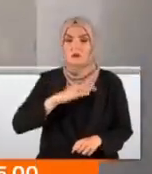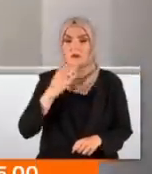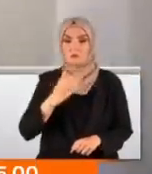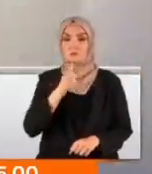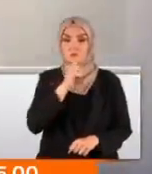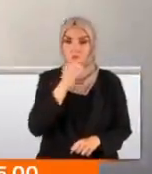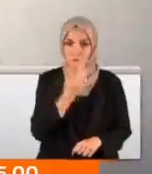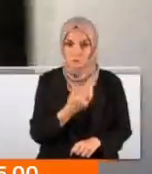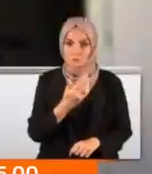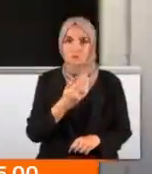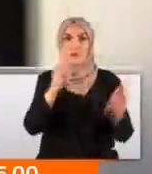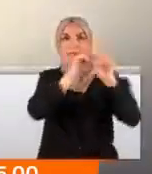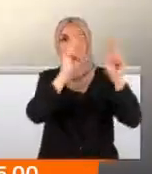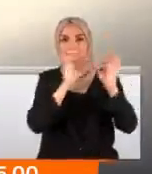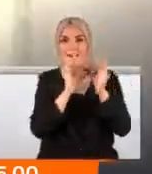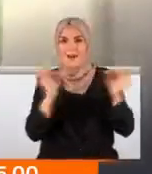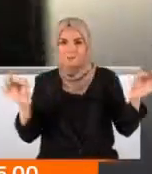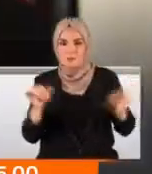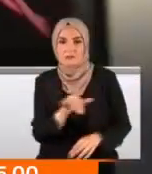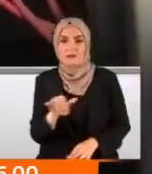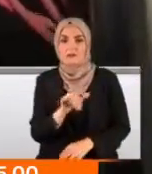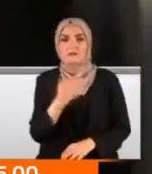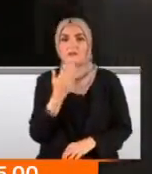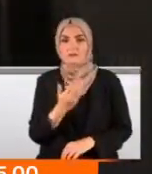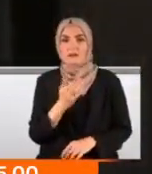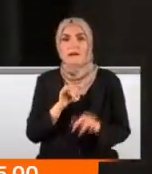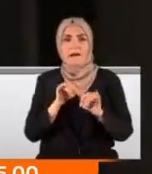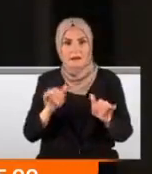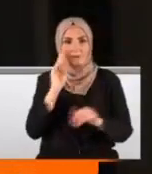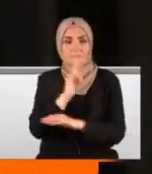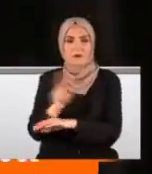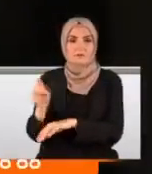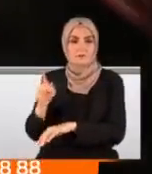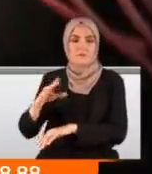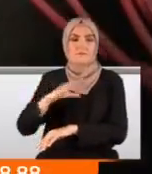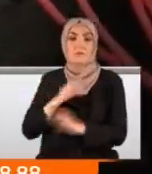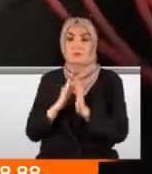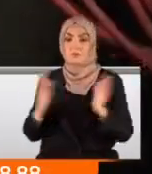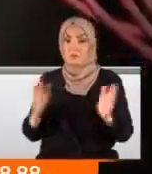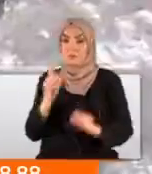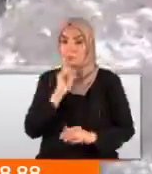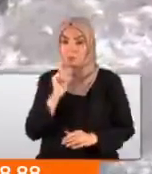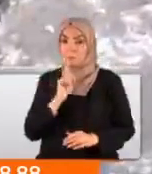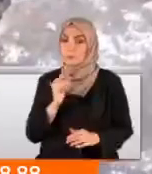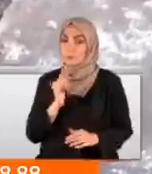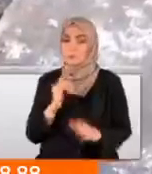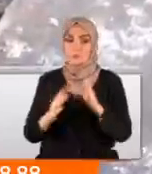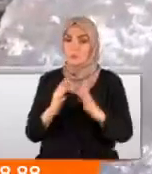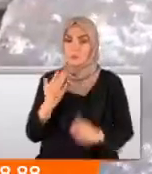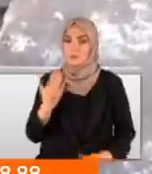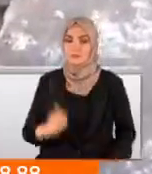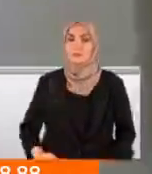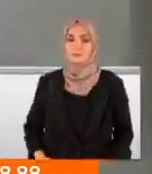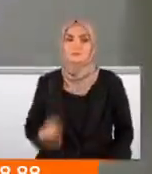kabloları yan yana. İşte burada da aynı manzara var. Büyük bir facia yaşanması işten bile değil. İşte bu